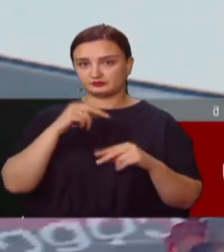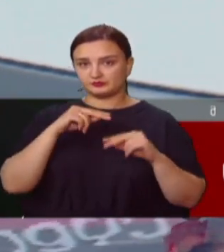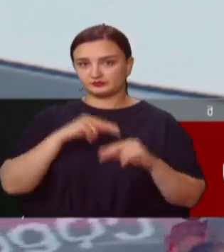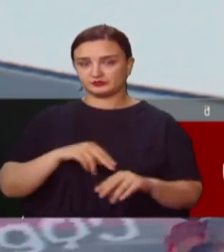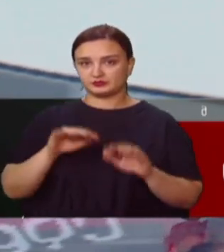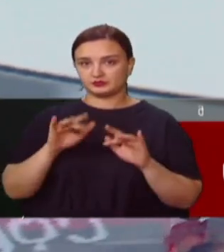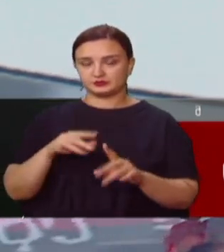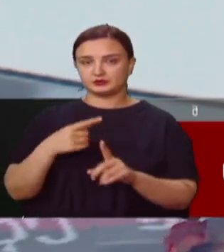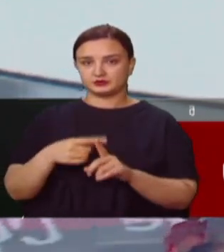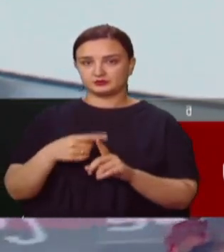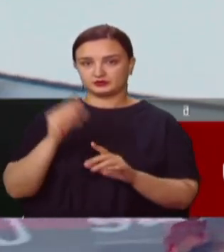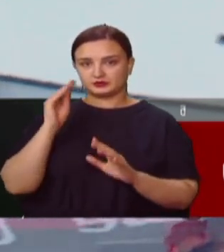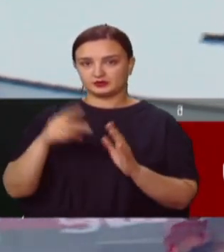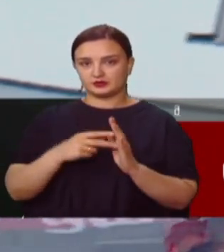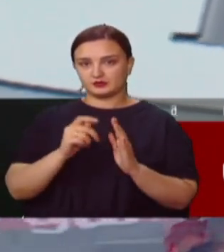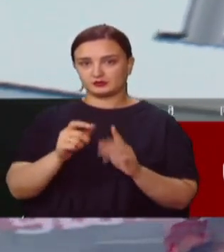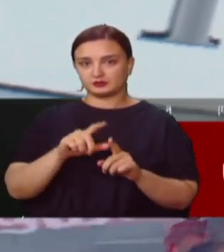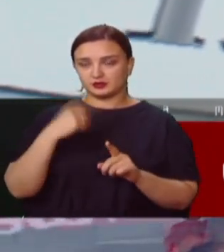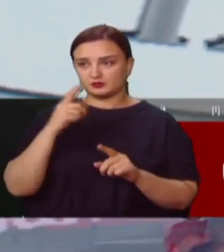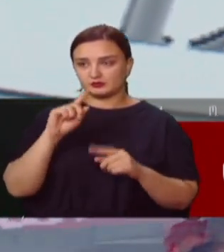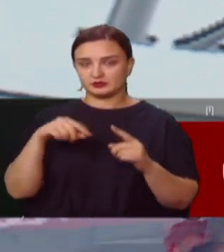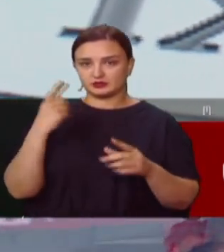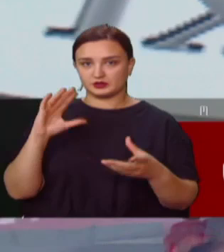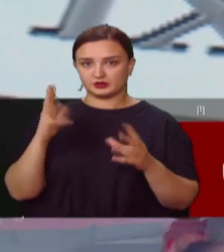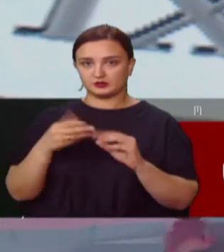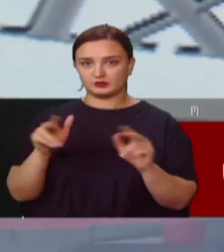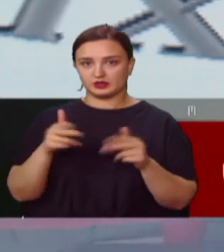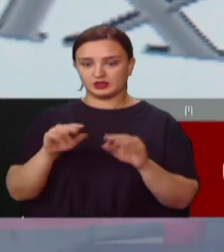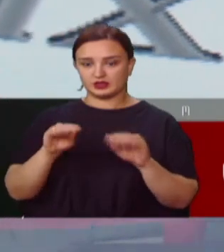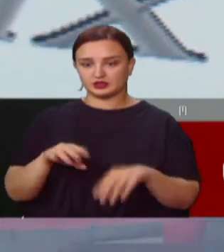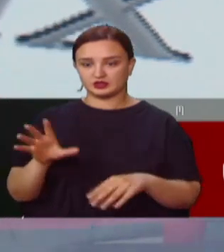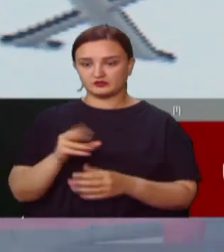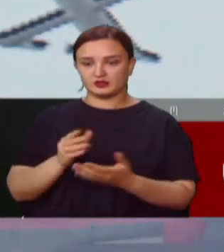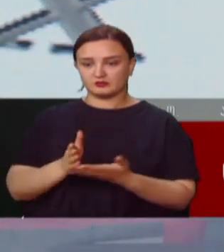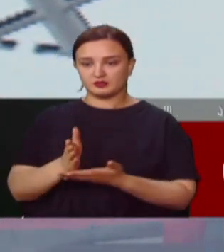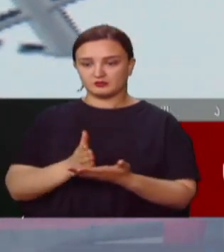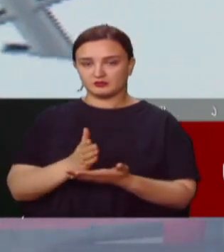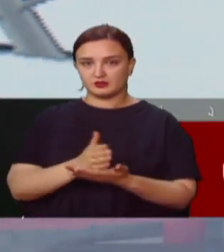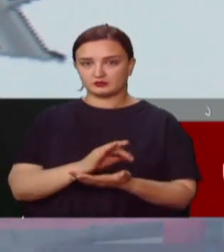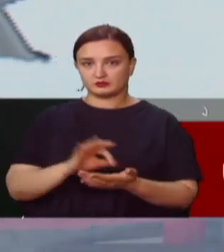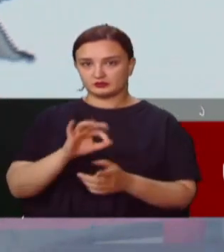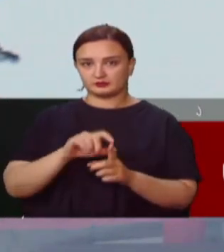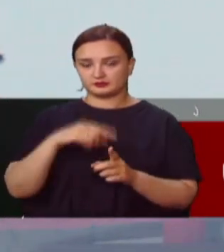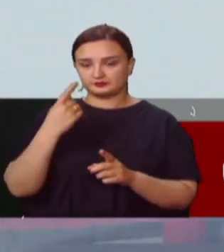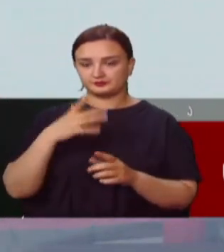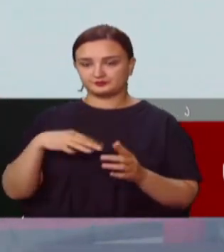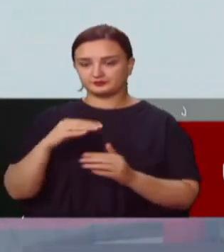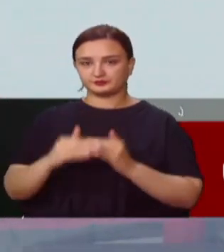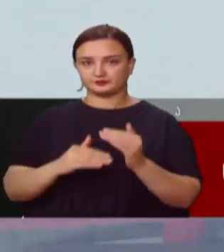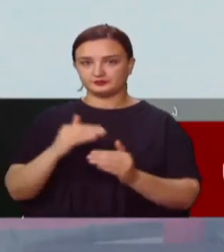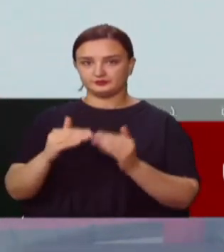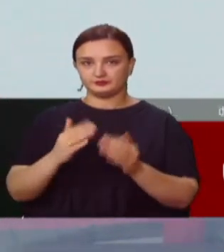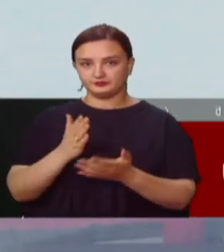საქმიანობას დადებითად აფასებენ და აცხადებენ, რომ სტილური ანგარიში ყველა იმ მიმართულებაზეა საუბარი, რომელიც ქვეყნის წინსვლას